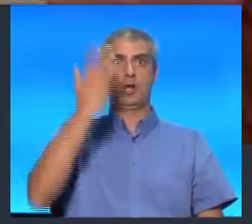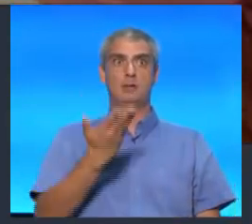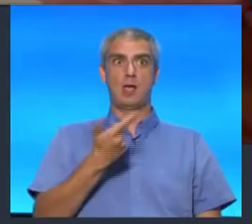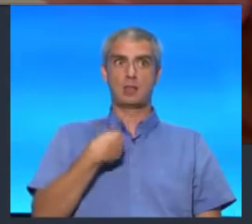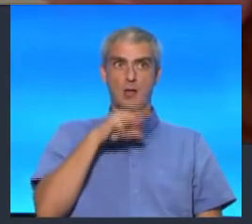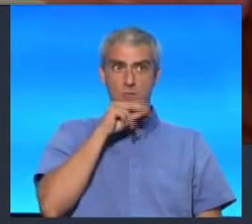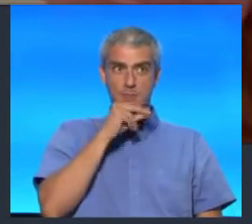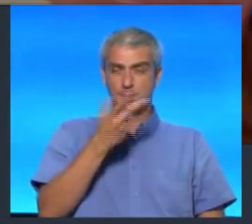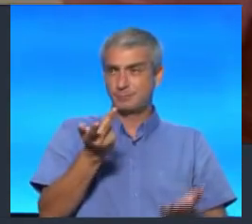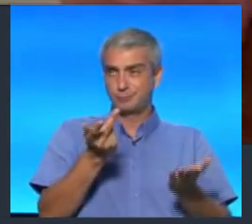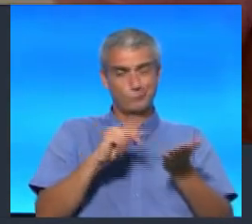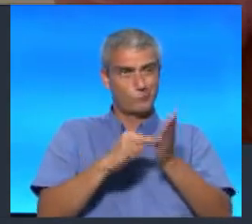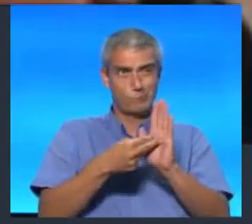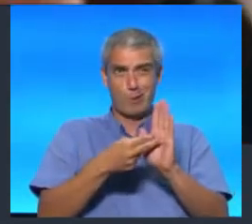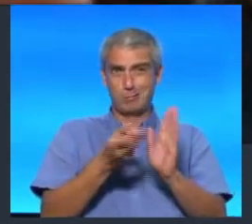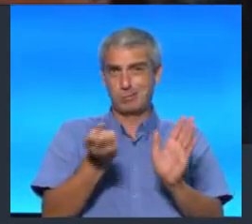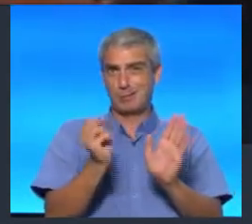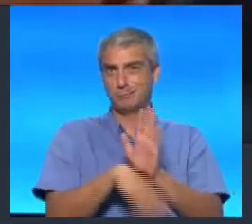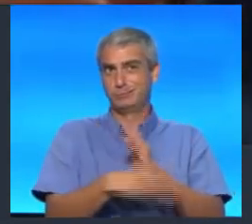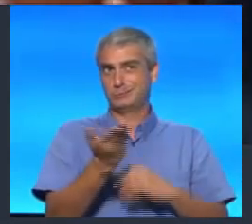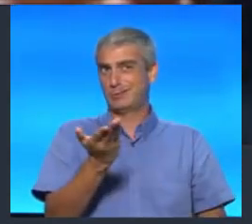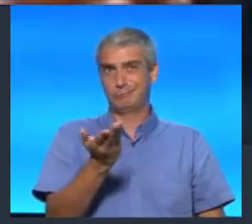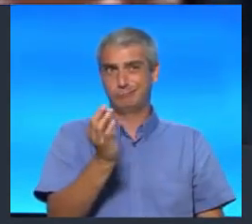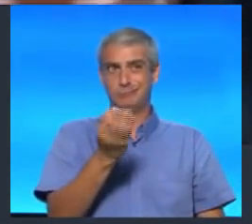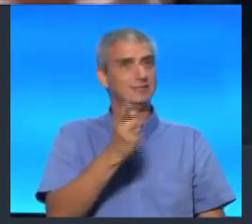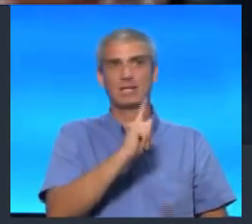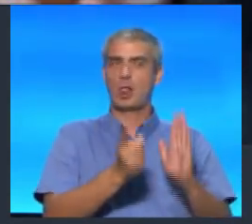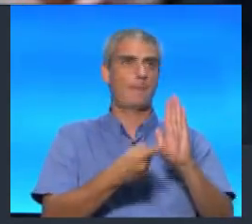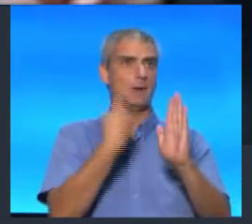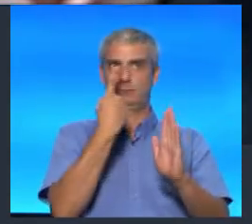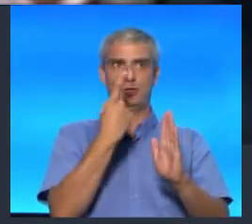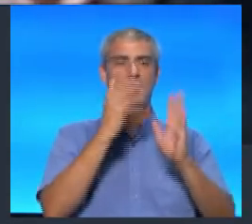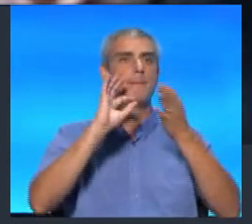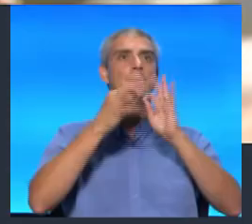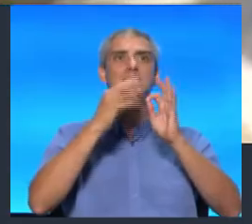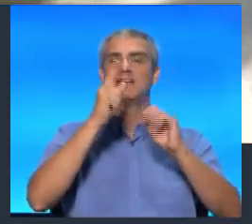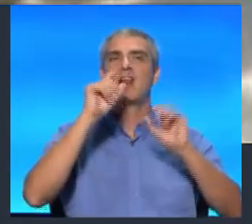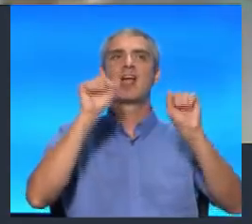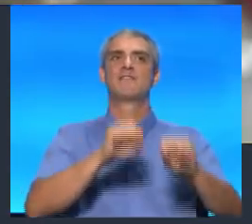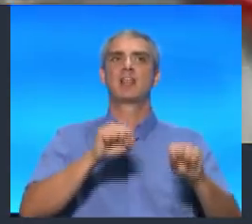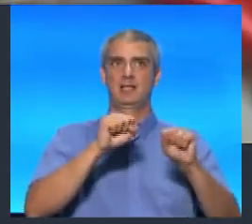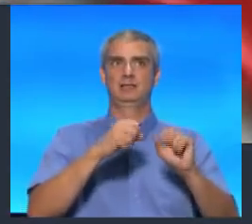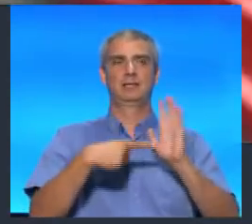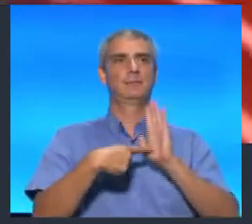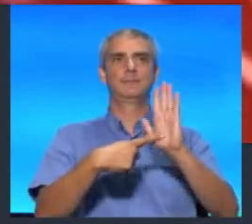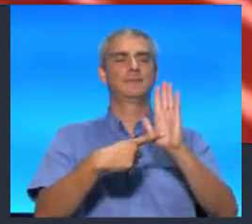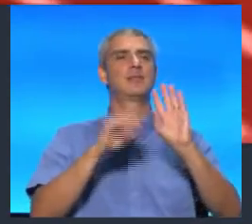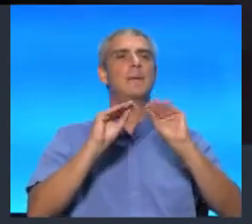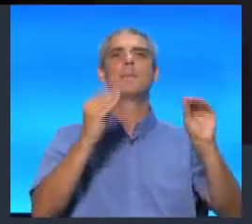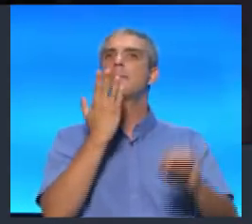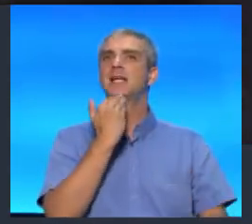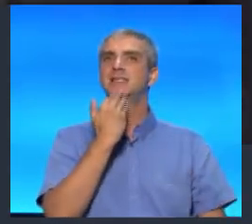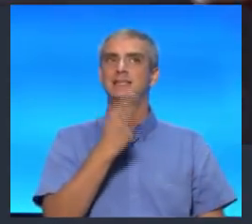מתעסקים בפוליטיקה זולה. זאת לא הפעם הראשונה שפסטיבל ונציה מאיר פנים לבמאי